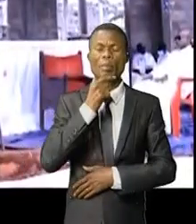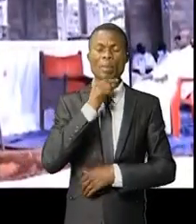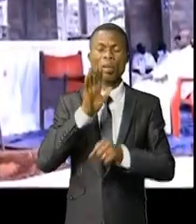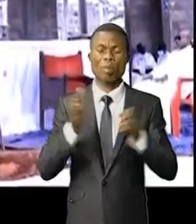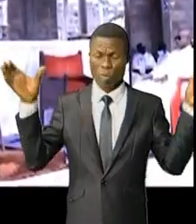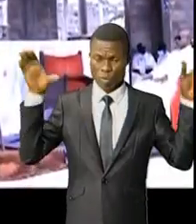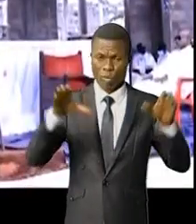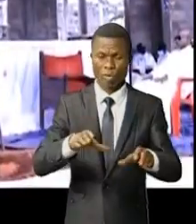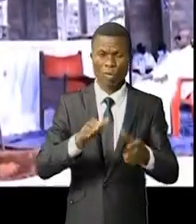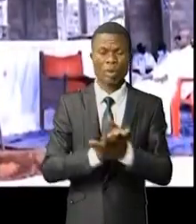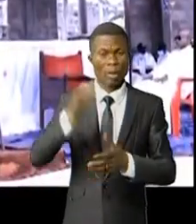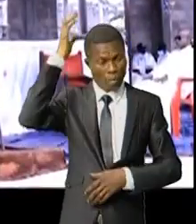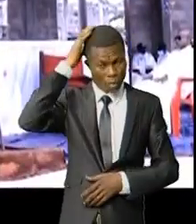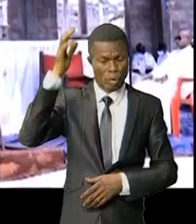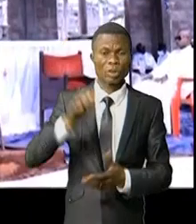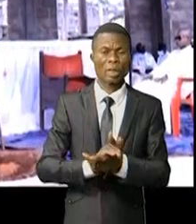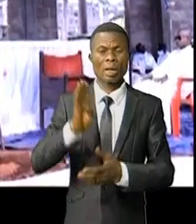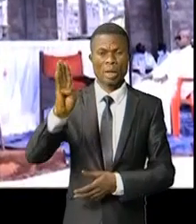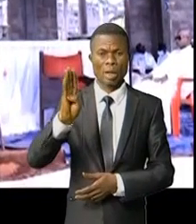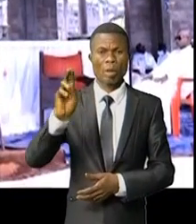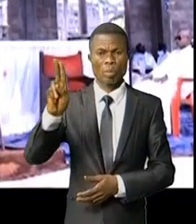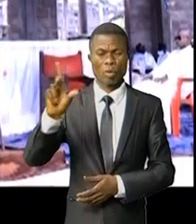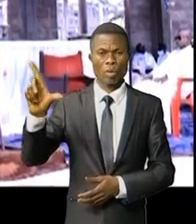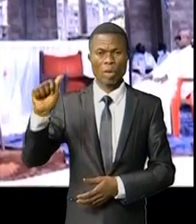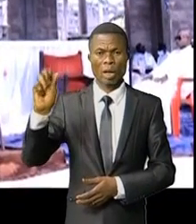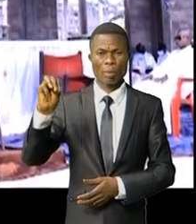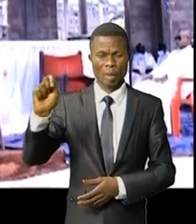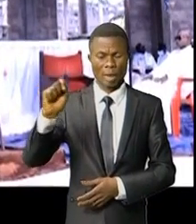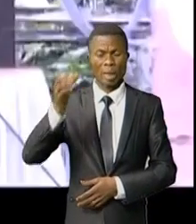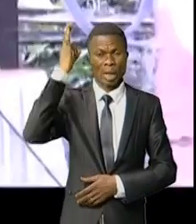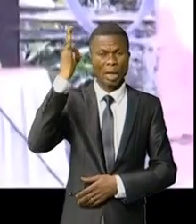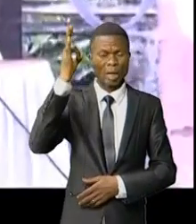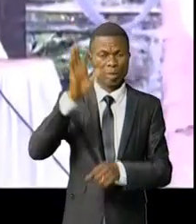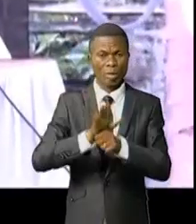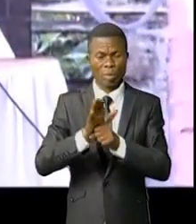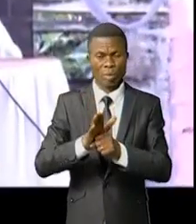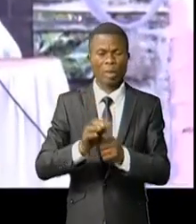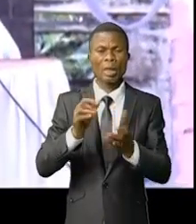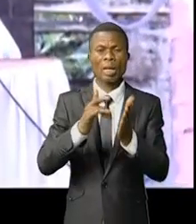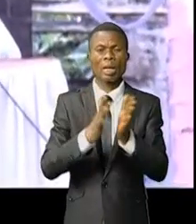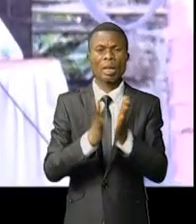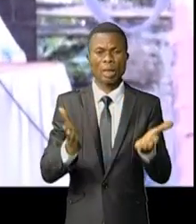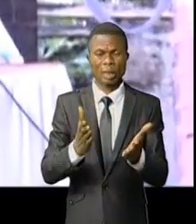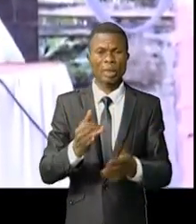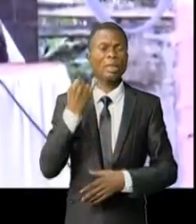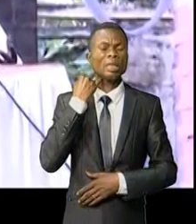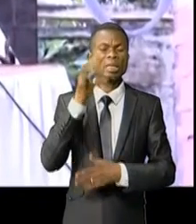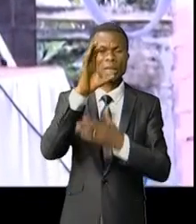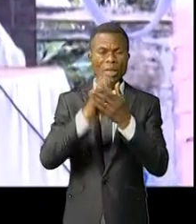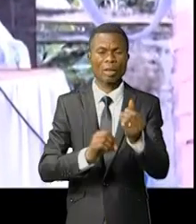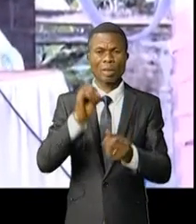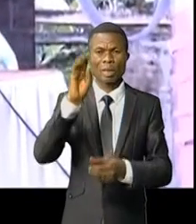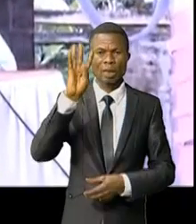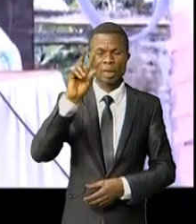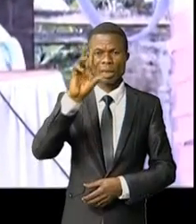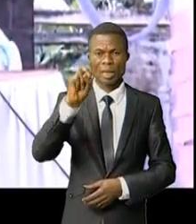Monseigneur Boulamatari, puisque c'est de lui qu'il s'agit, a fondé sa prédication sur les Écritures saintes d'Ésaïe 35, versets